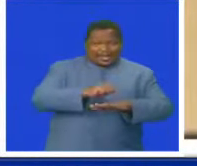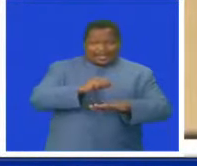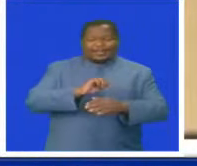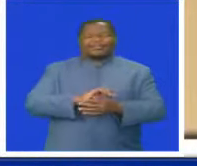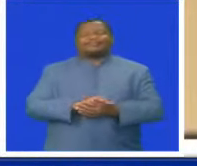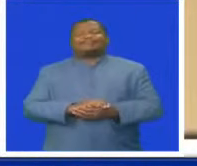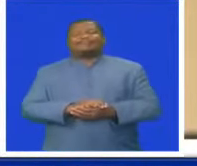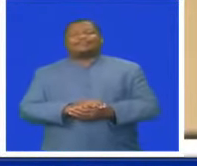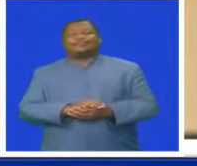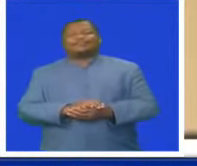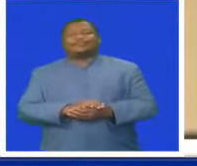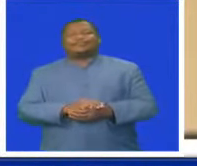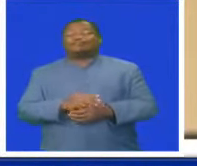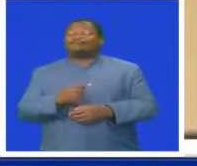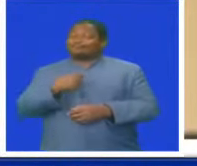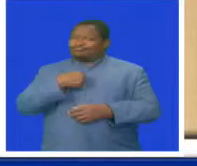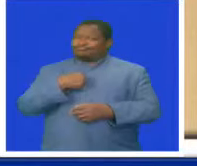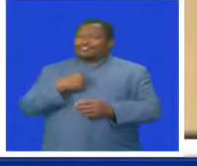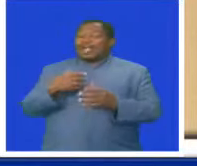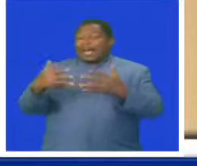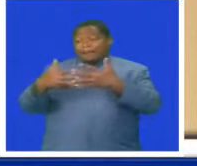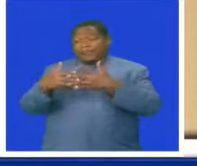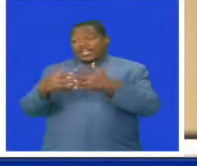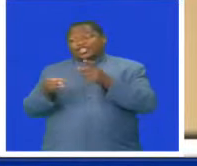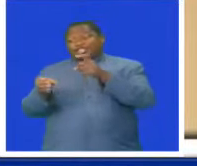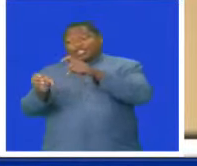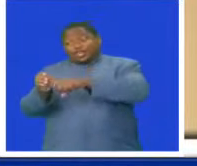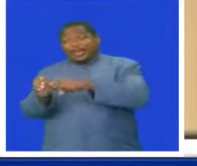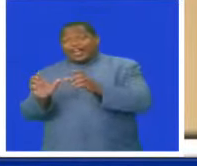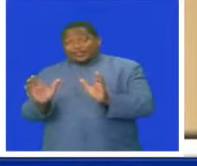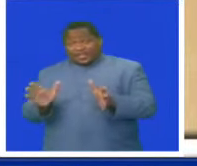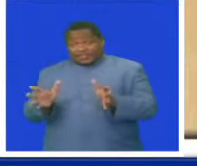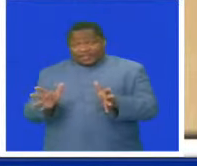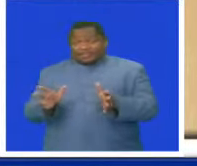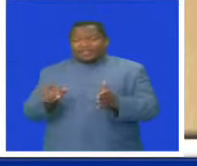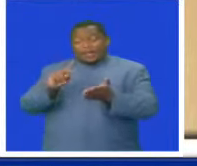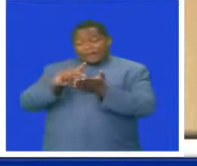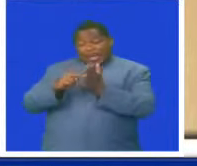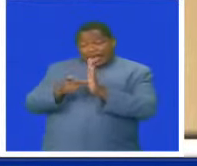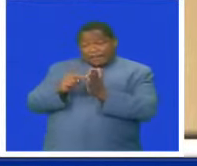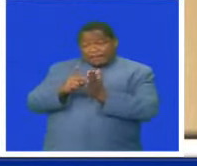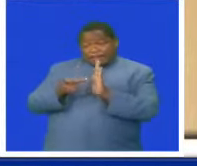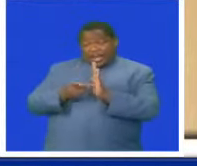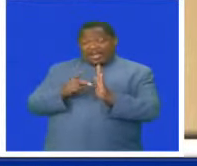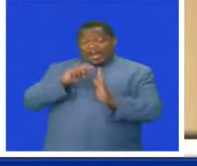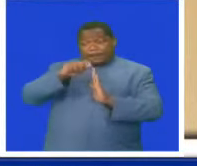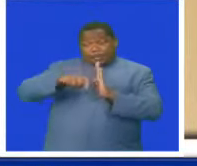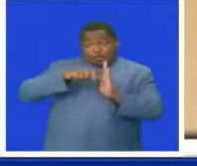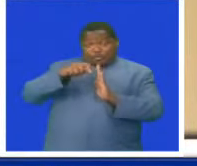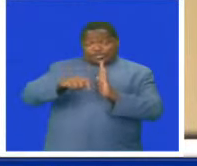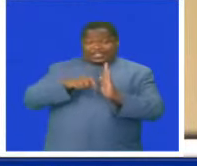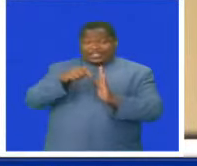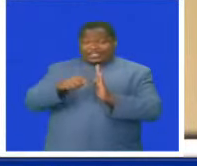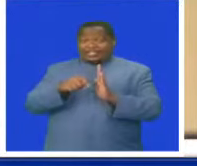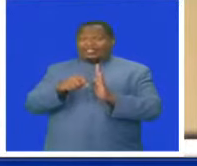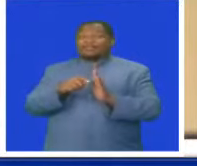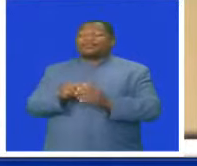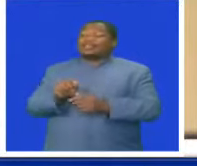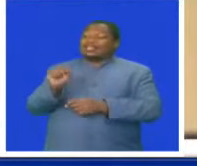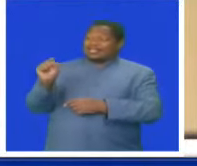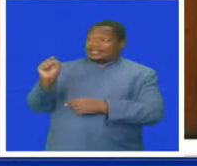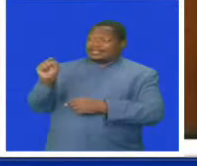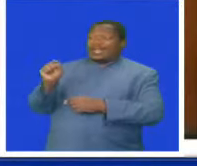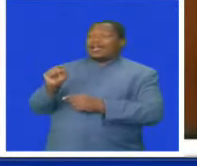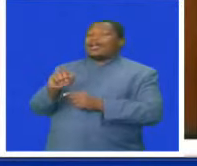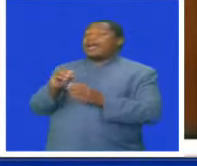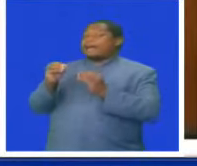besithe besihlangeneke lapha ukuthi lo msebenzi sesiwuthi sevele laba DBSA sebathi ba eMaswati